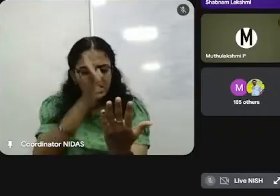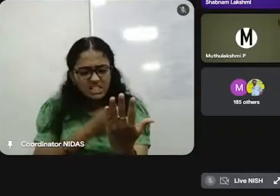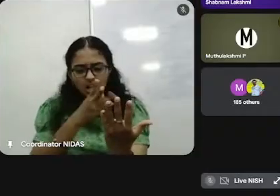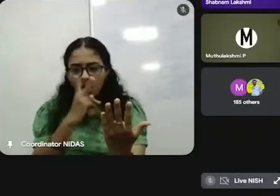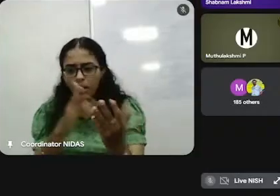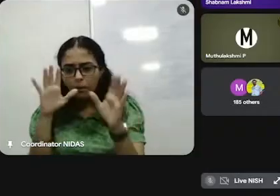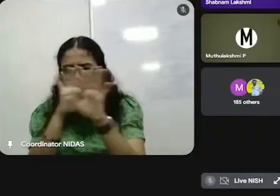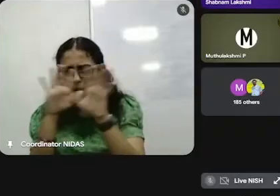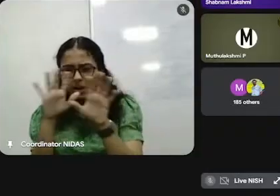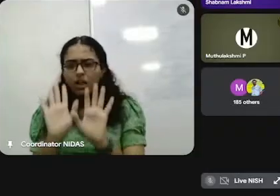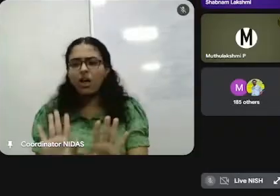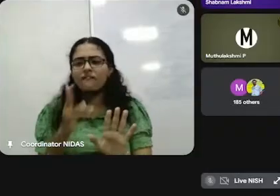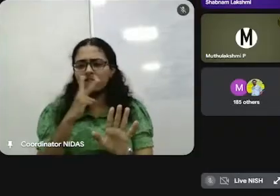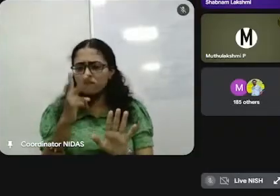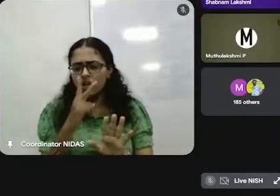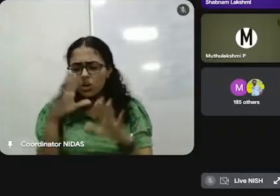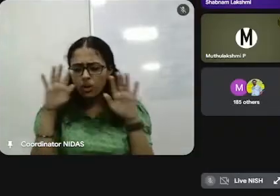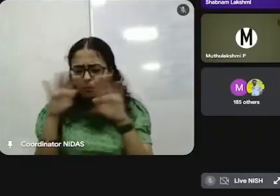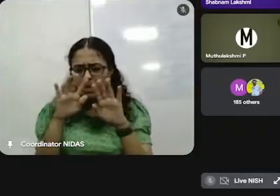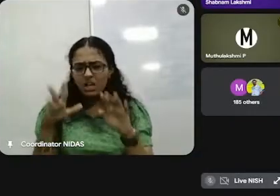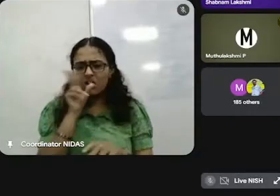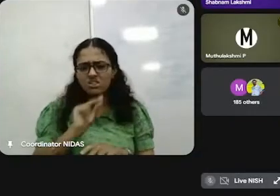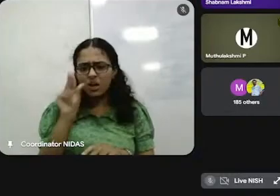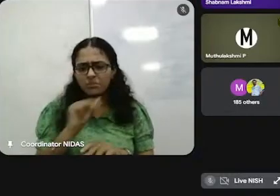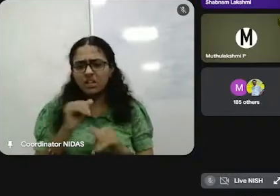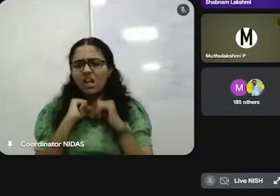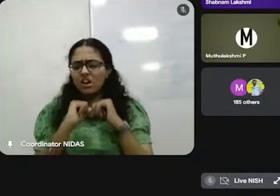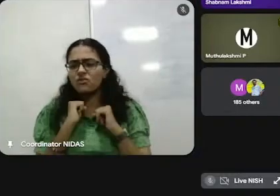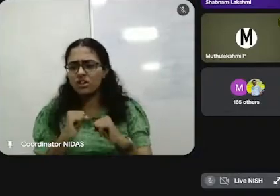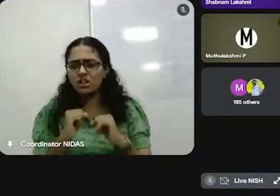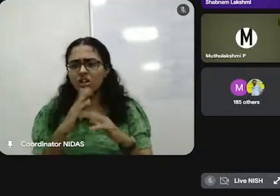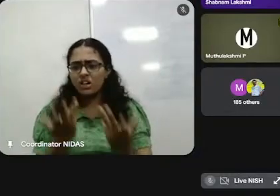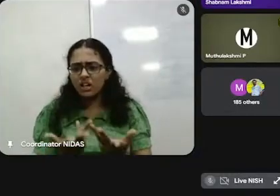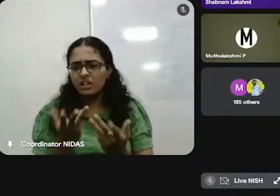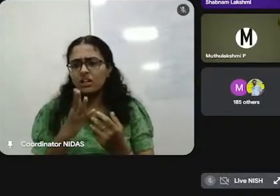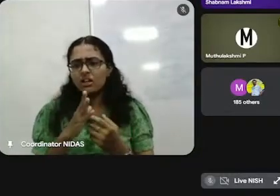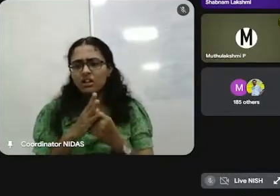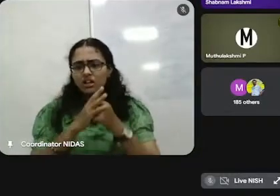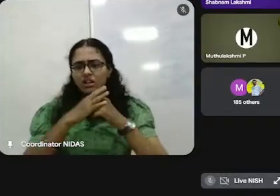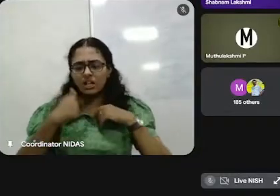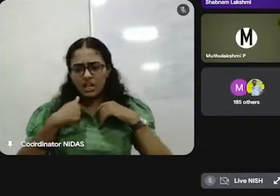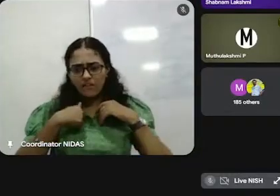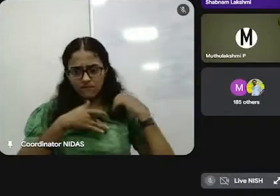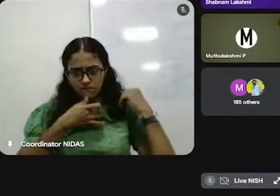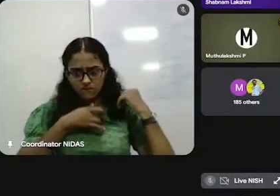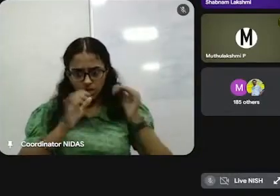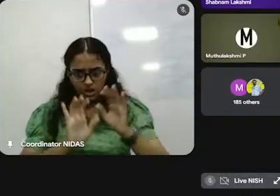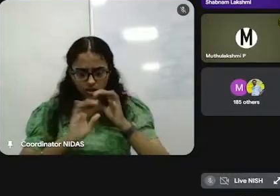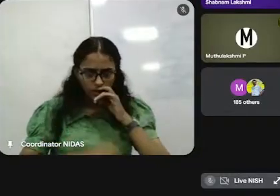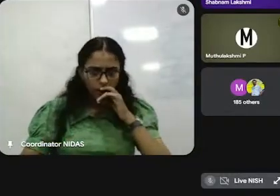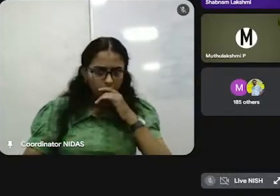അങ്ങനെയൊക്കെ ഫീൽ ചെയ്യലുണ്ട്. അതേപോലെ സംസാരിക്കാൻ ബുദ്ധിമുട്ട്, സ്ലീപ്പ് അങ്ങനെ തോന്നിയിട്ടുണ്ട്.